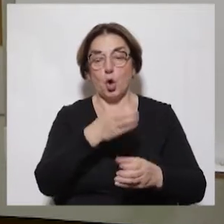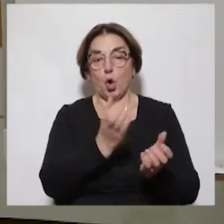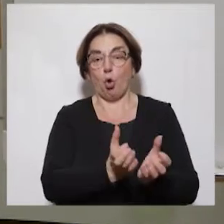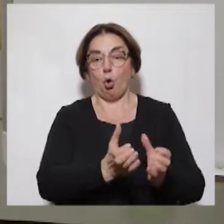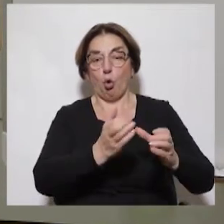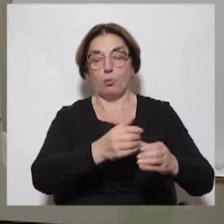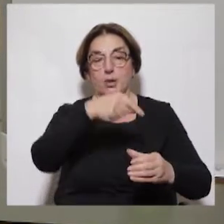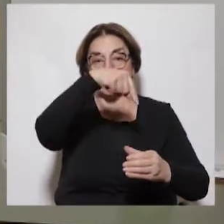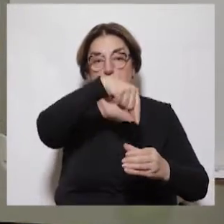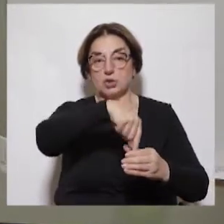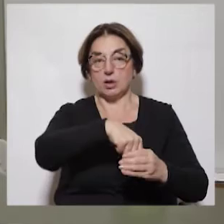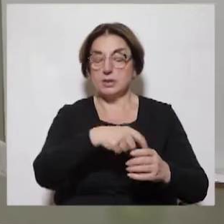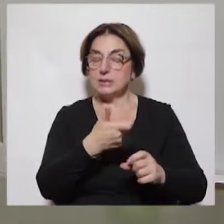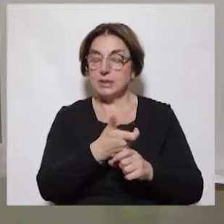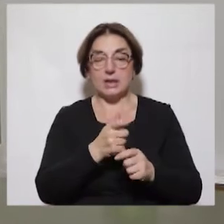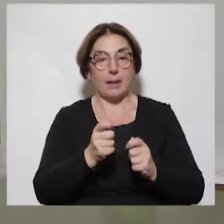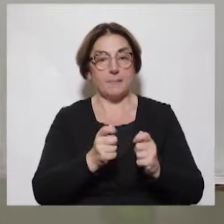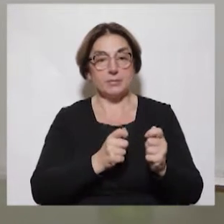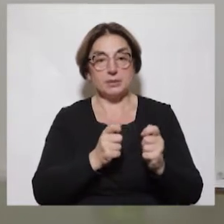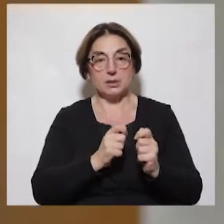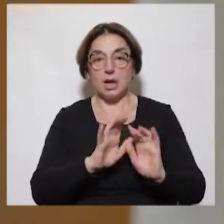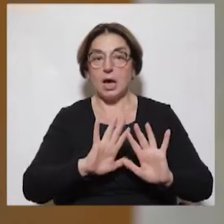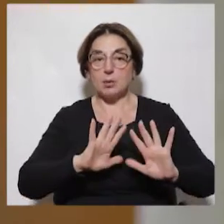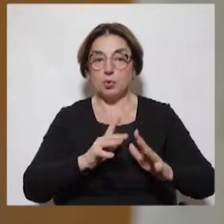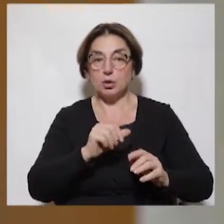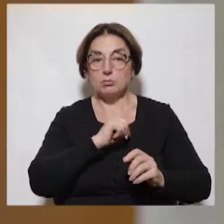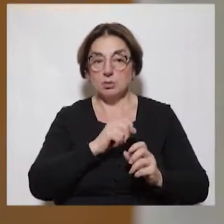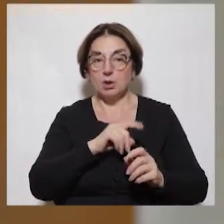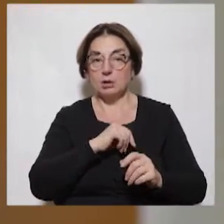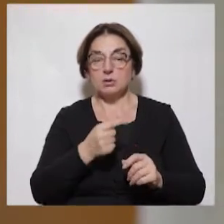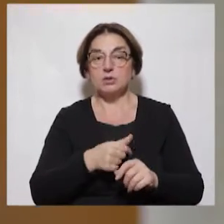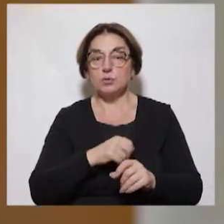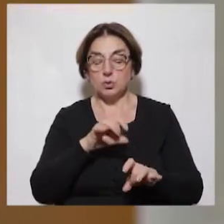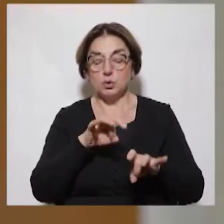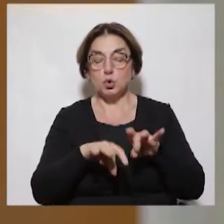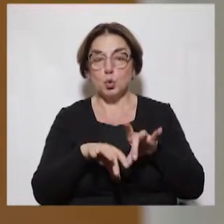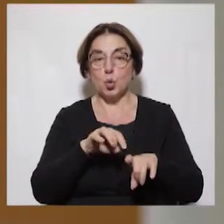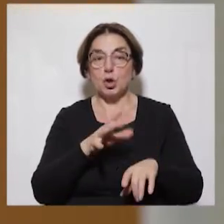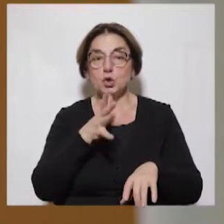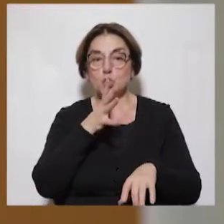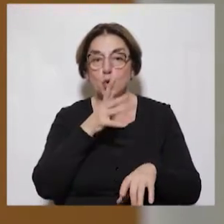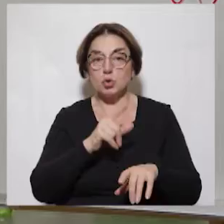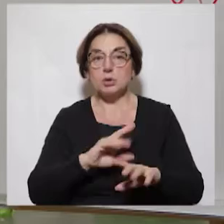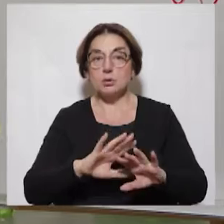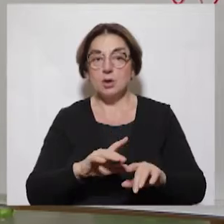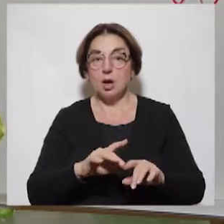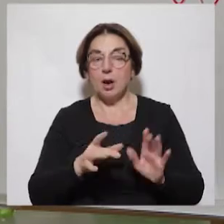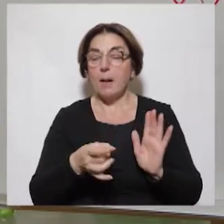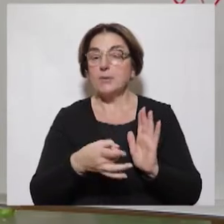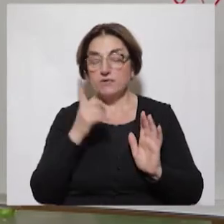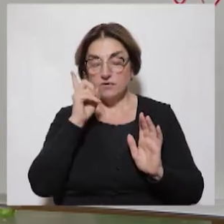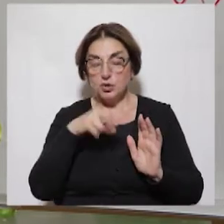კოლბაზე. თქვენ ხედავთ, მე ძალიან ფრთხილად ვარგებ მას, ვინაიდან არ მოხდეს სისტემის დაძაბვა და დუღილის პროცესში, რა თქმა უნდა, ხვდებით, რომ